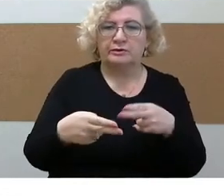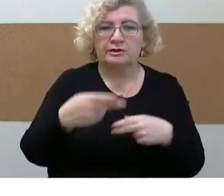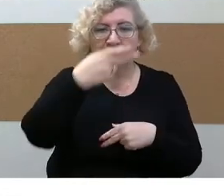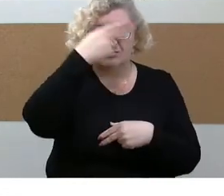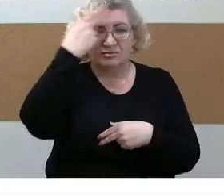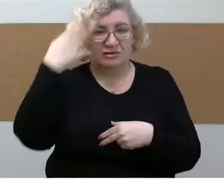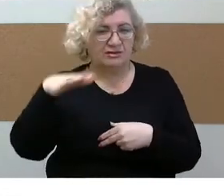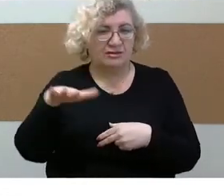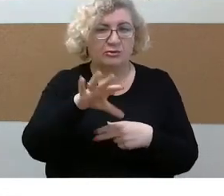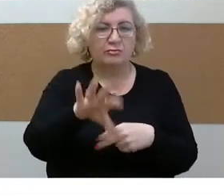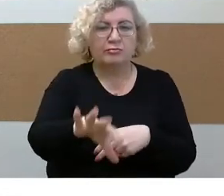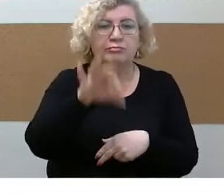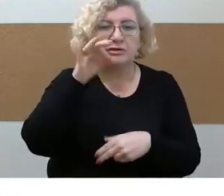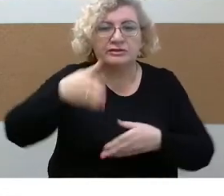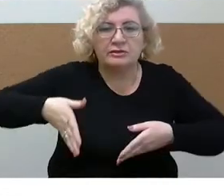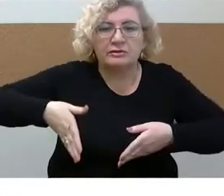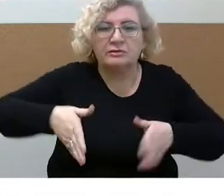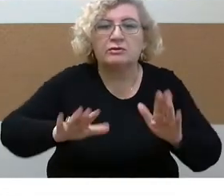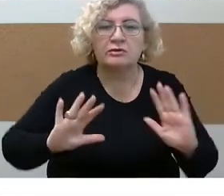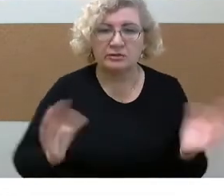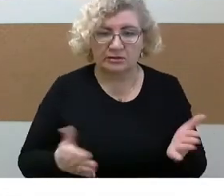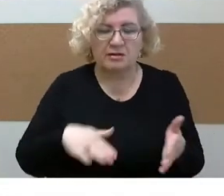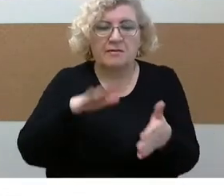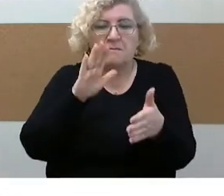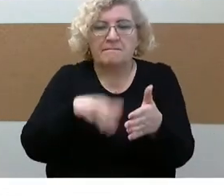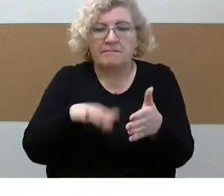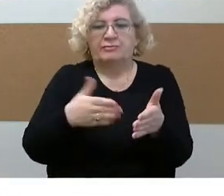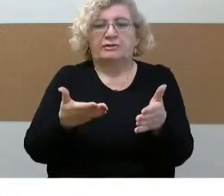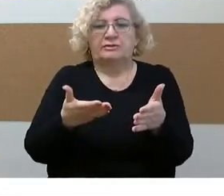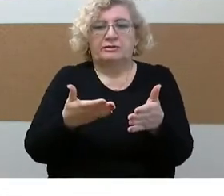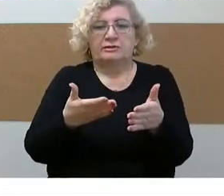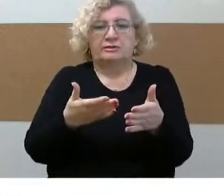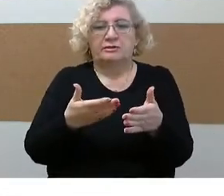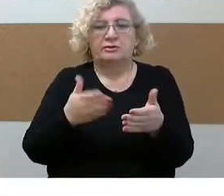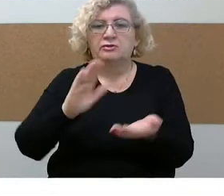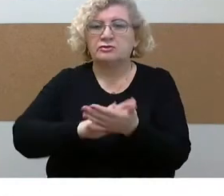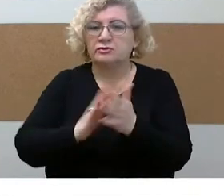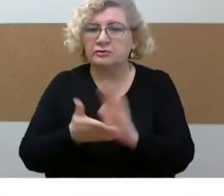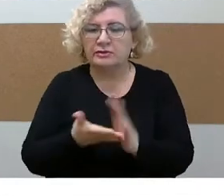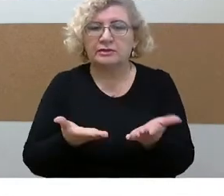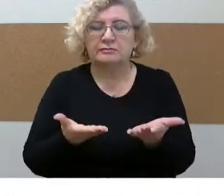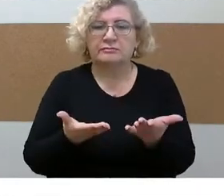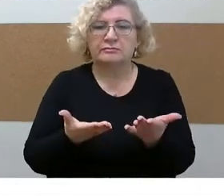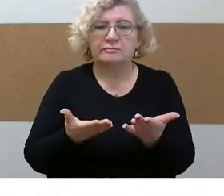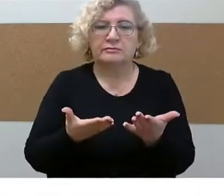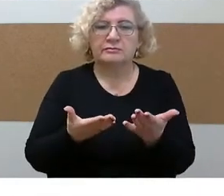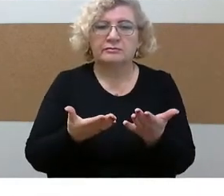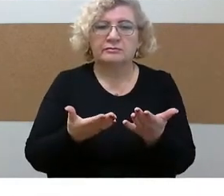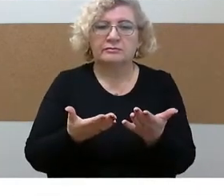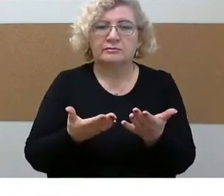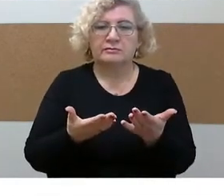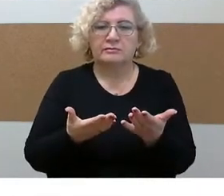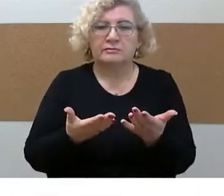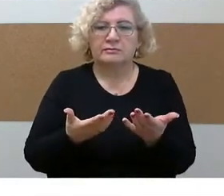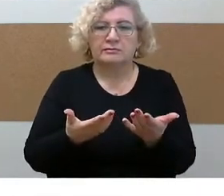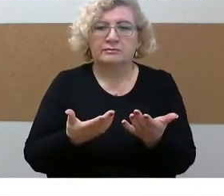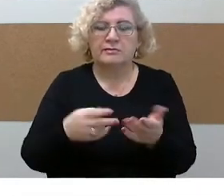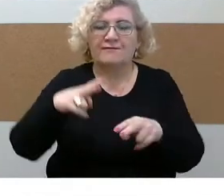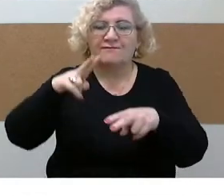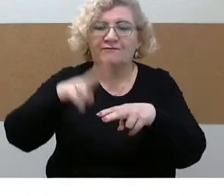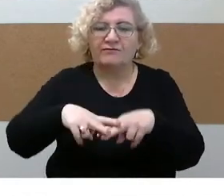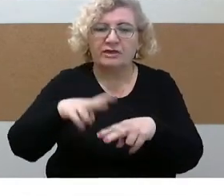dėje renkasi kelią paprastą reglamentuoti, susitvarkyti, kaip sakant, kabutėse, tose vietose, kurios